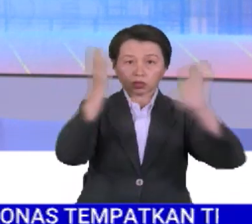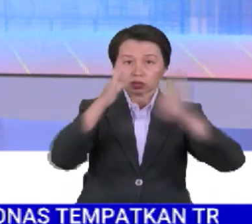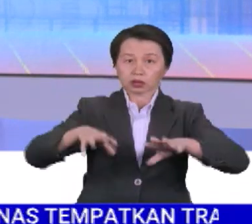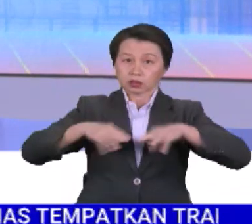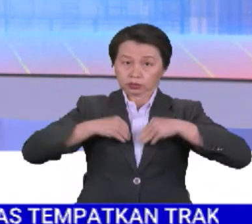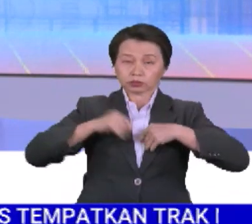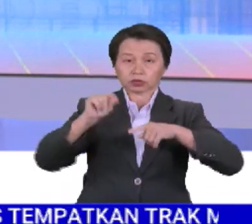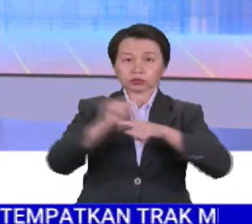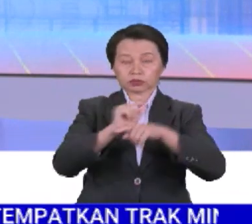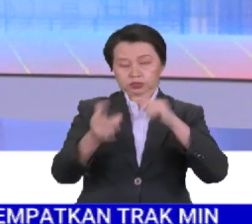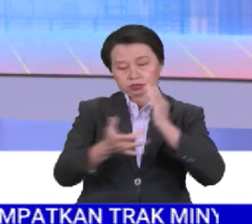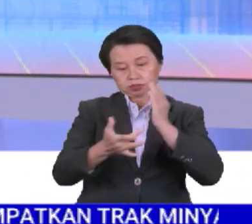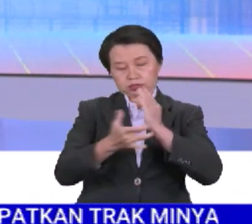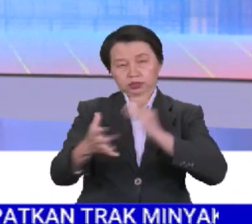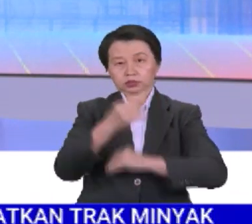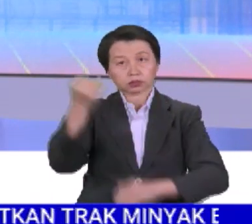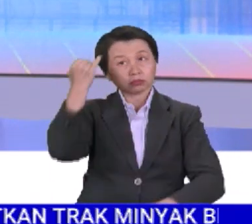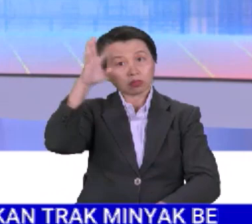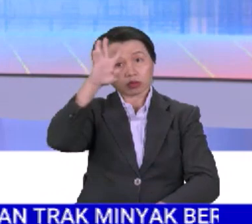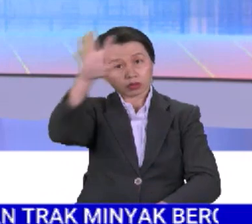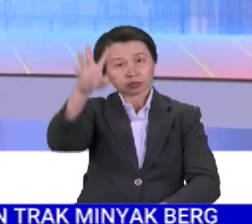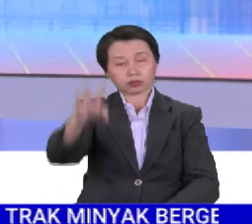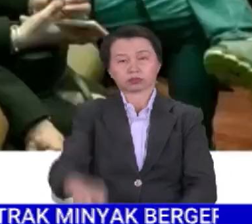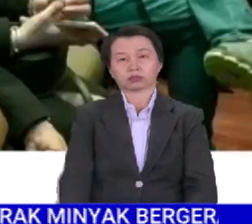menerima guna teknologi dan inovasi.